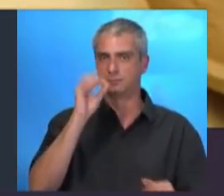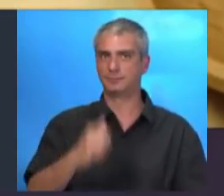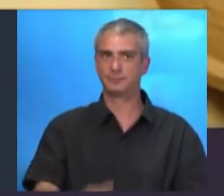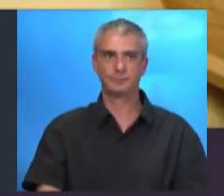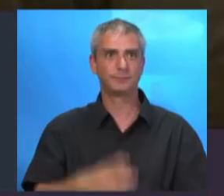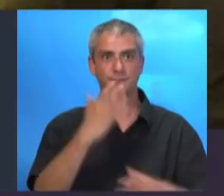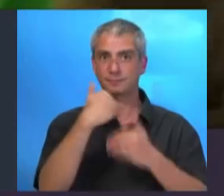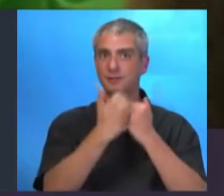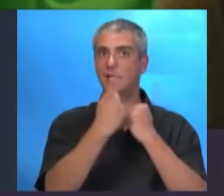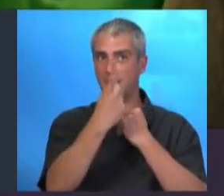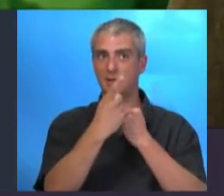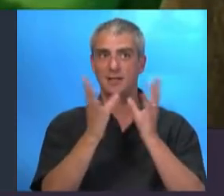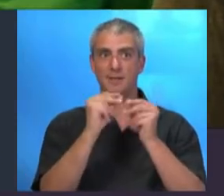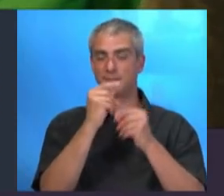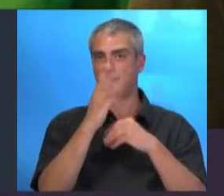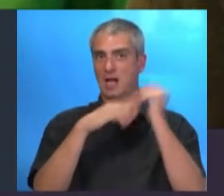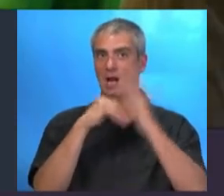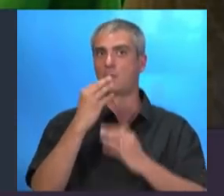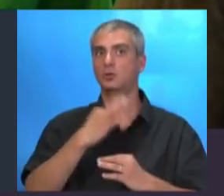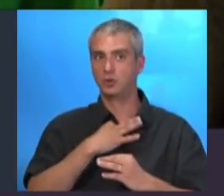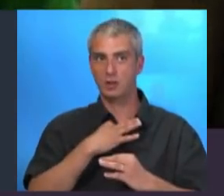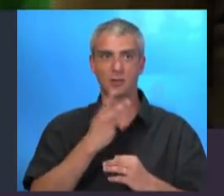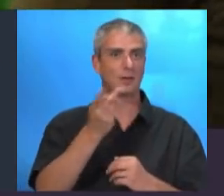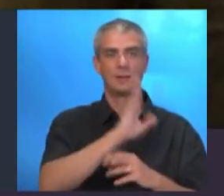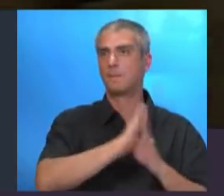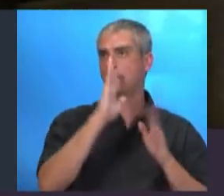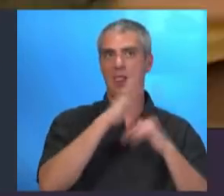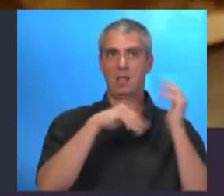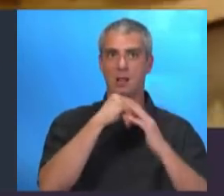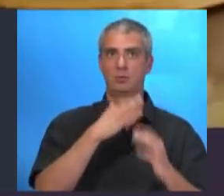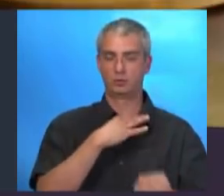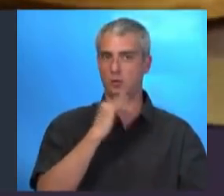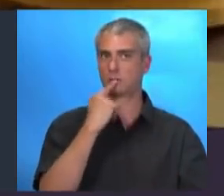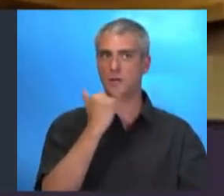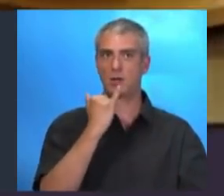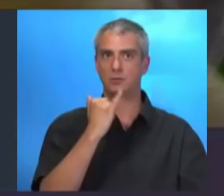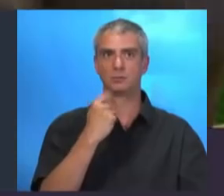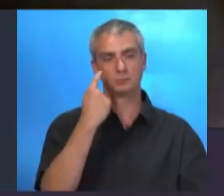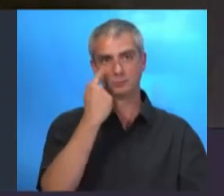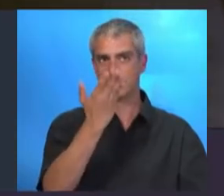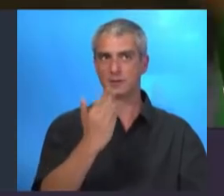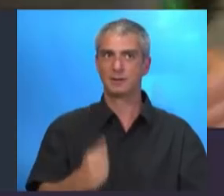לחם אחד זה עם החלבון שלנו, ולחם אחד זה בלי החלבון שלנו, נכון? בוא